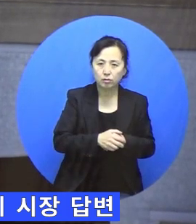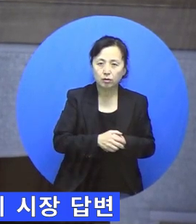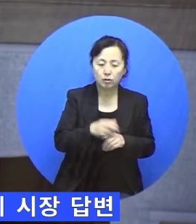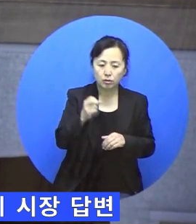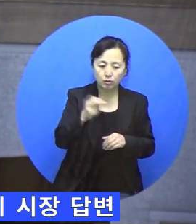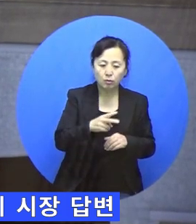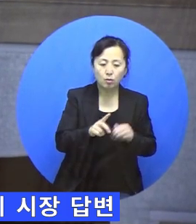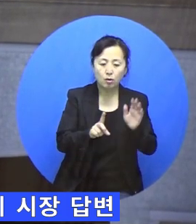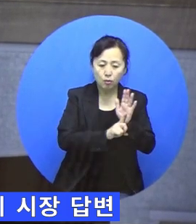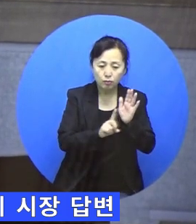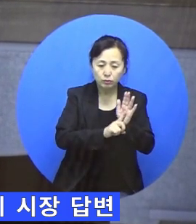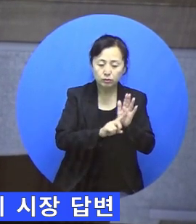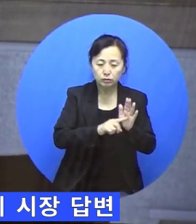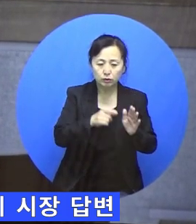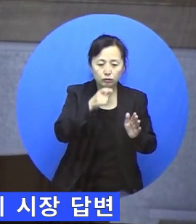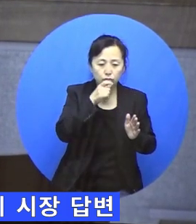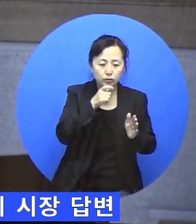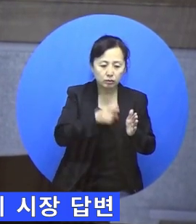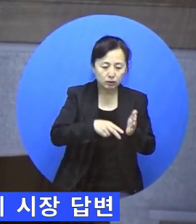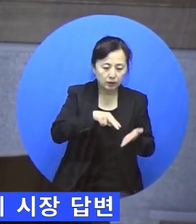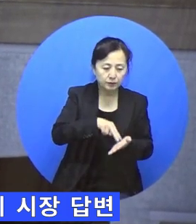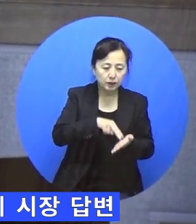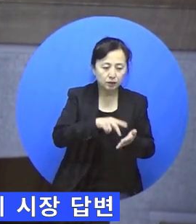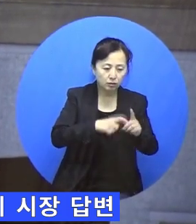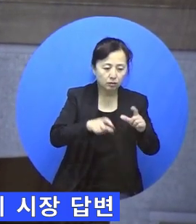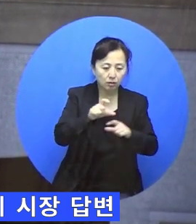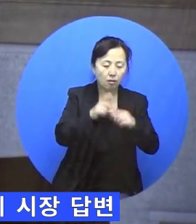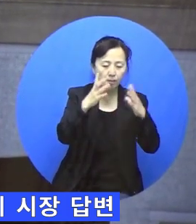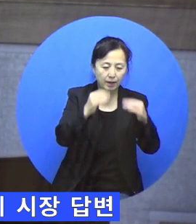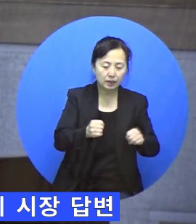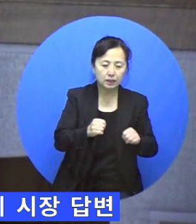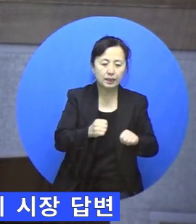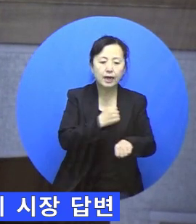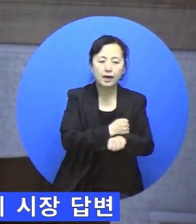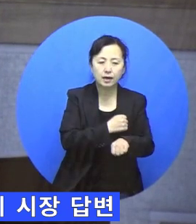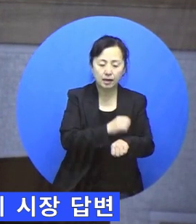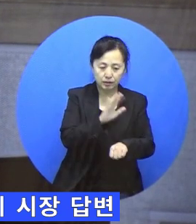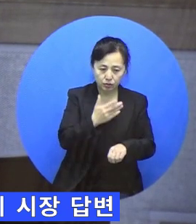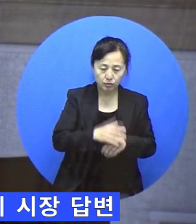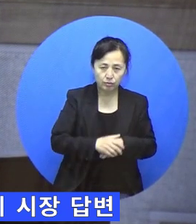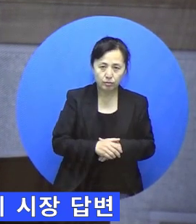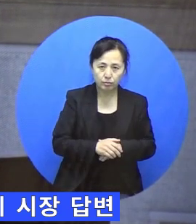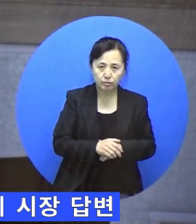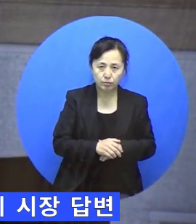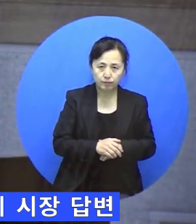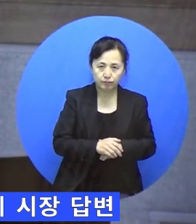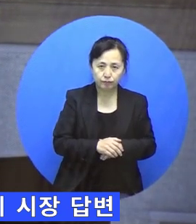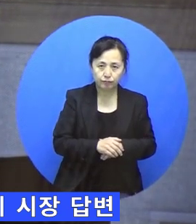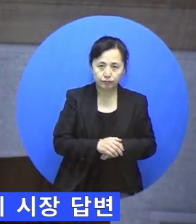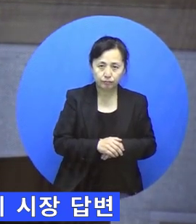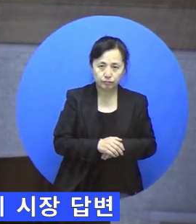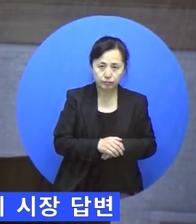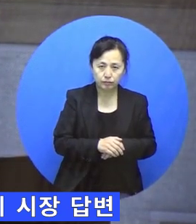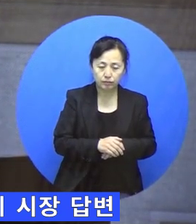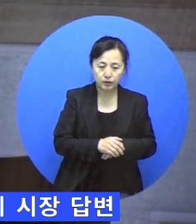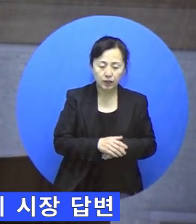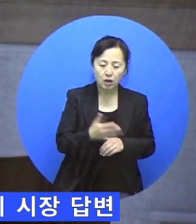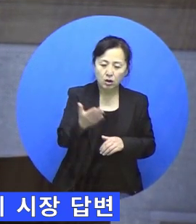많이 홍보를 해야 된다고 보고요. 앞으로 과거에 예를 들면 그런 문제점이 있었다면 그런 문제점을 지적해